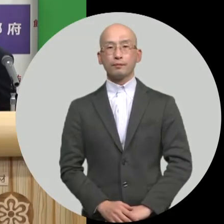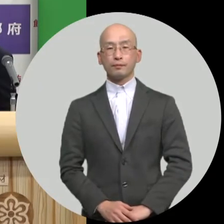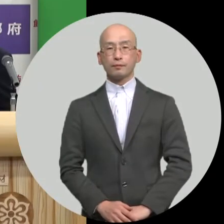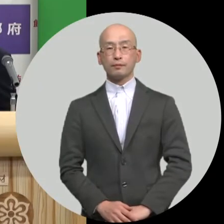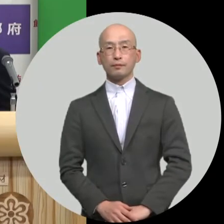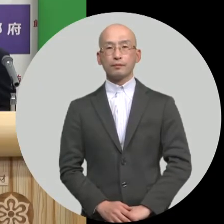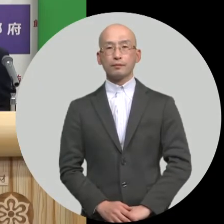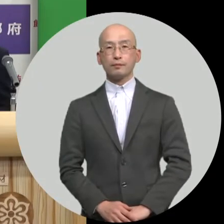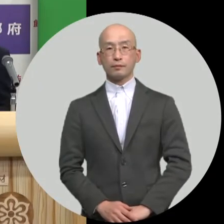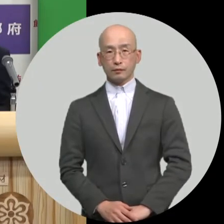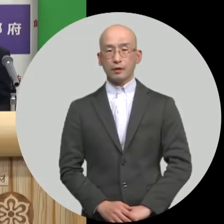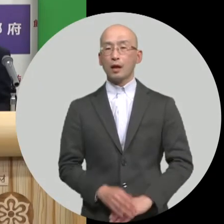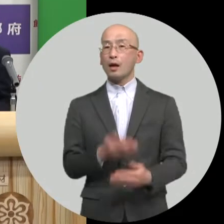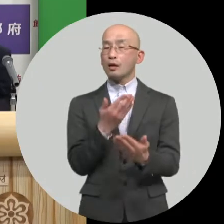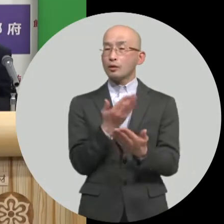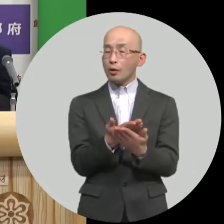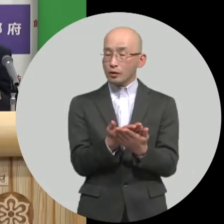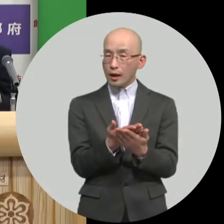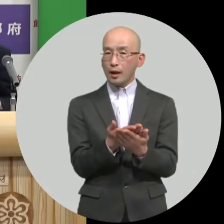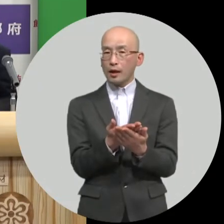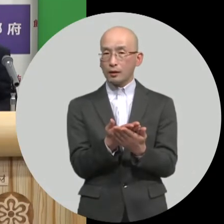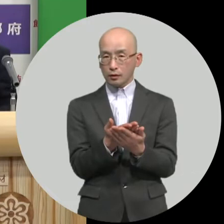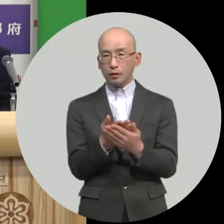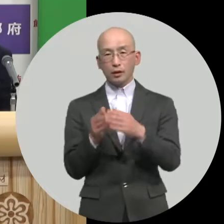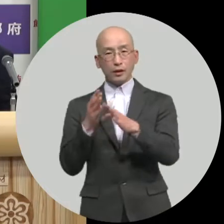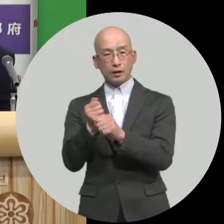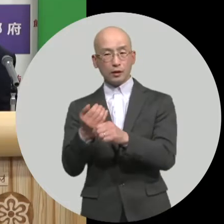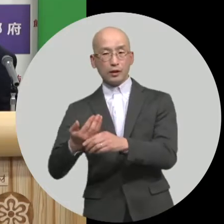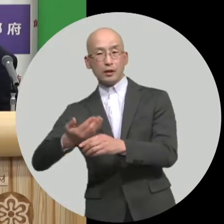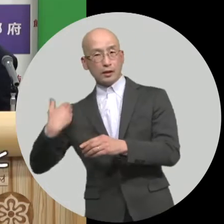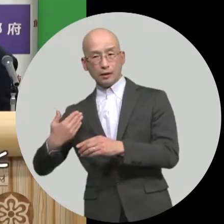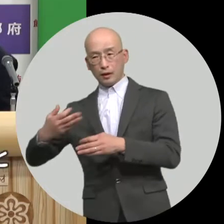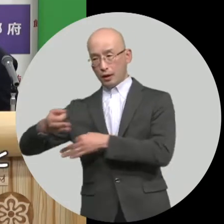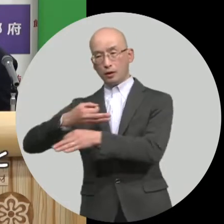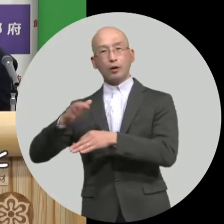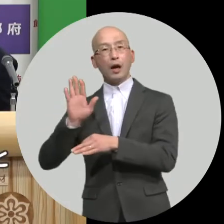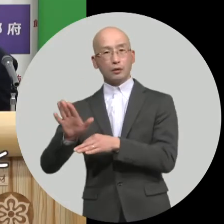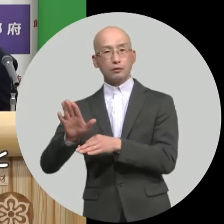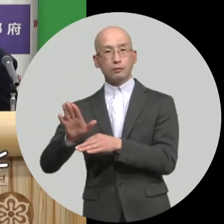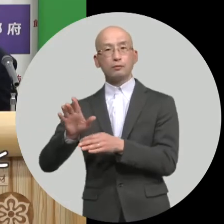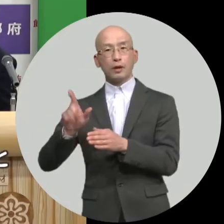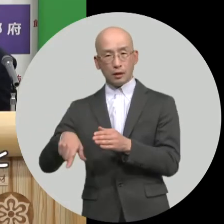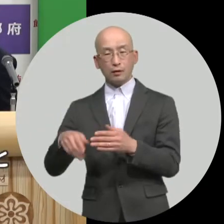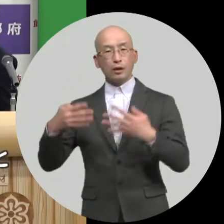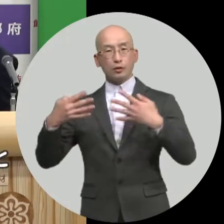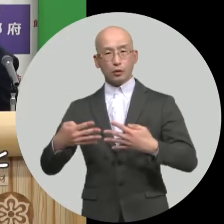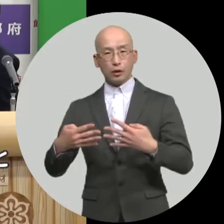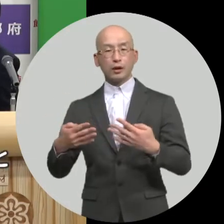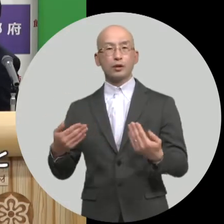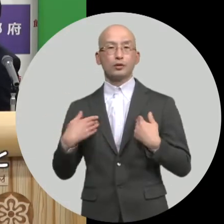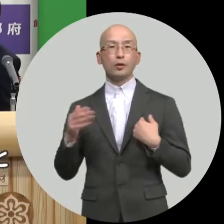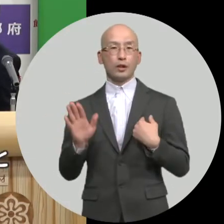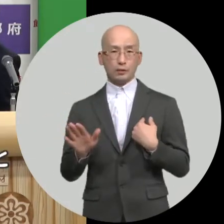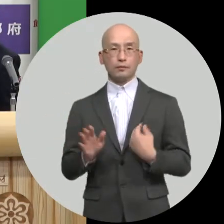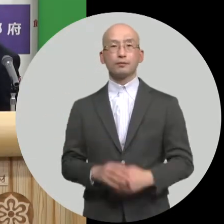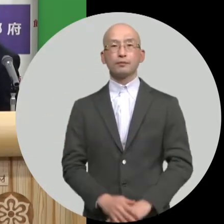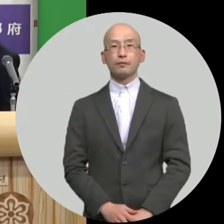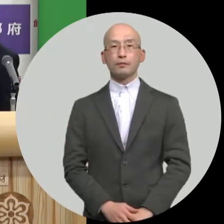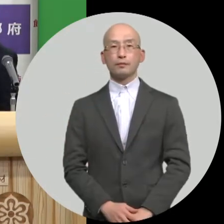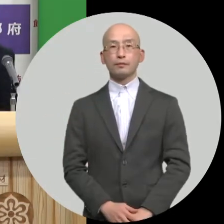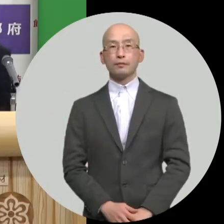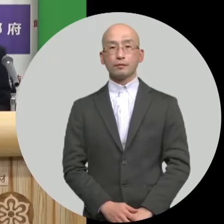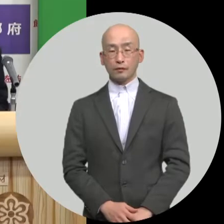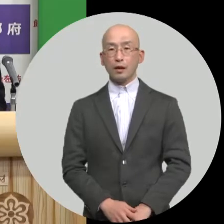要請日以前から営業ということで、当然もう店が閉まっている場合はそれは入れないということと、それから時短要請